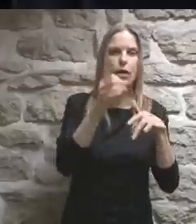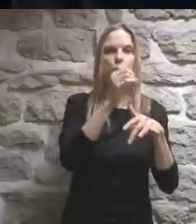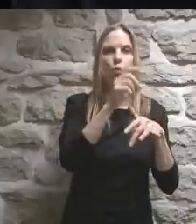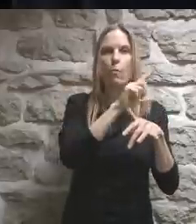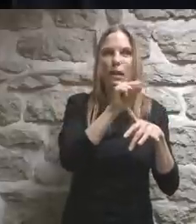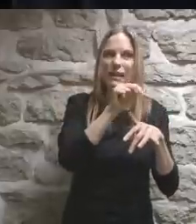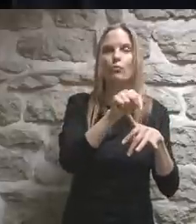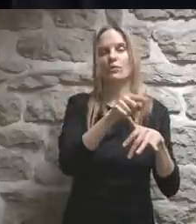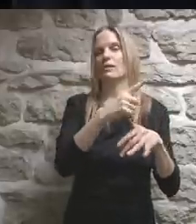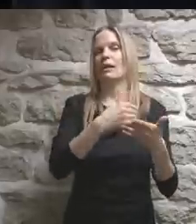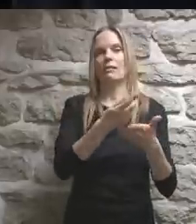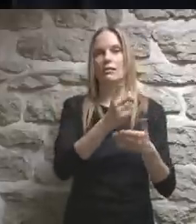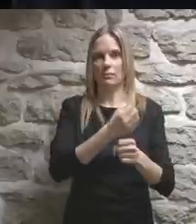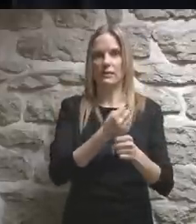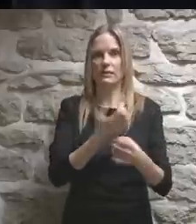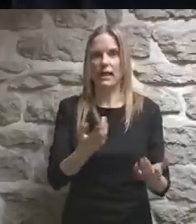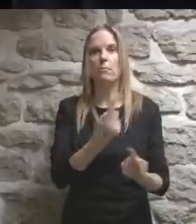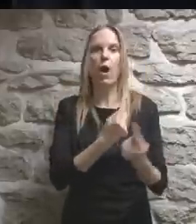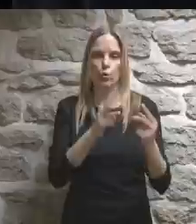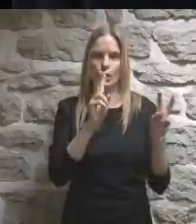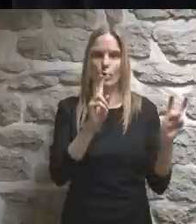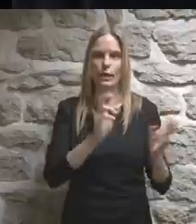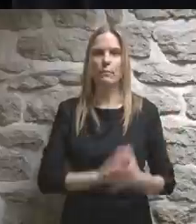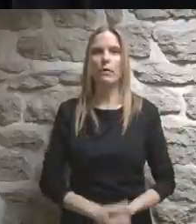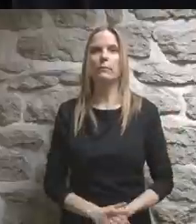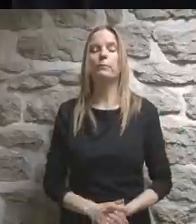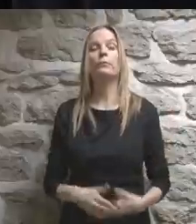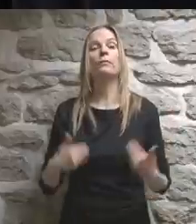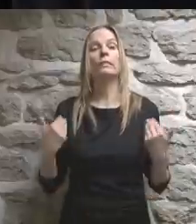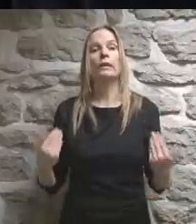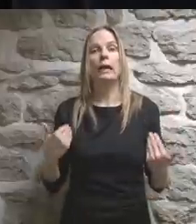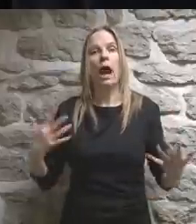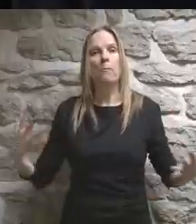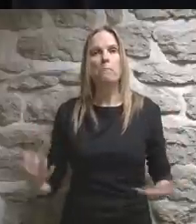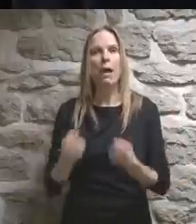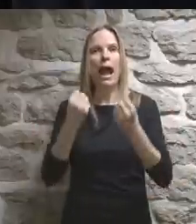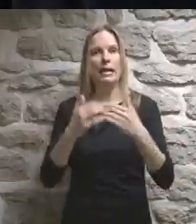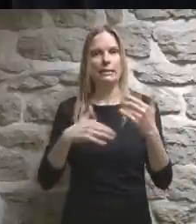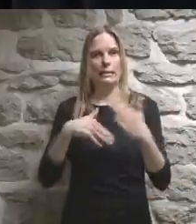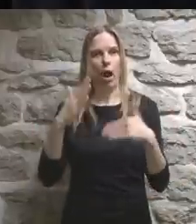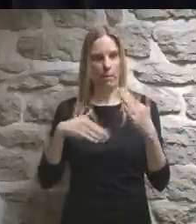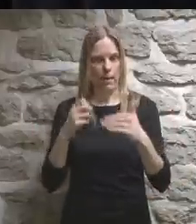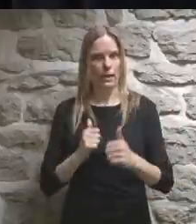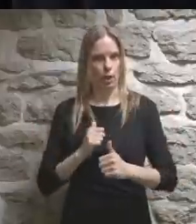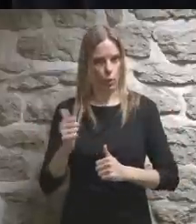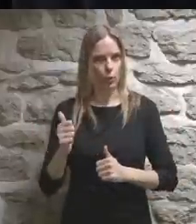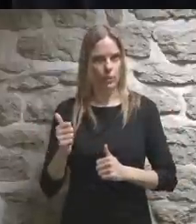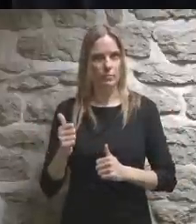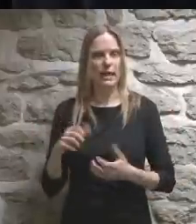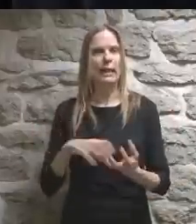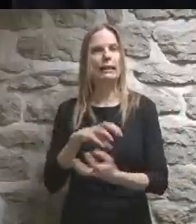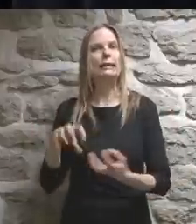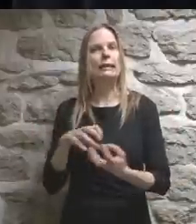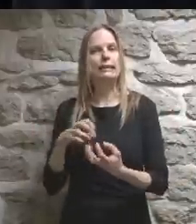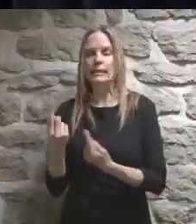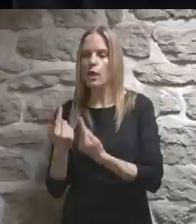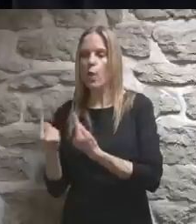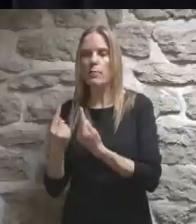tulema. Täna on päästeameti vedamisel ka kriisinõupidamine siis kohalik